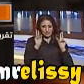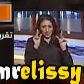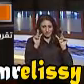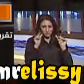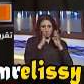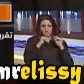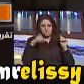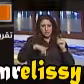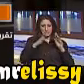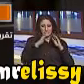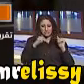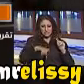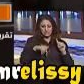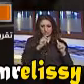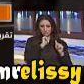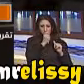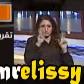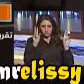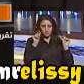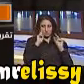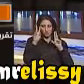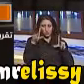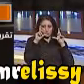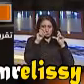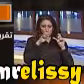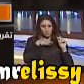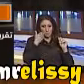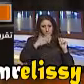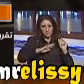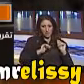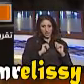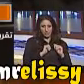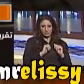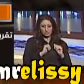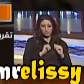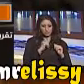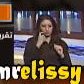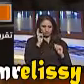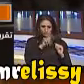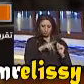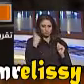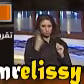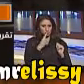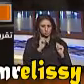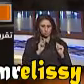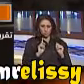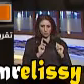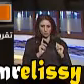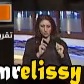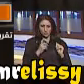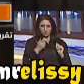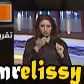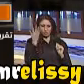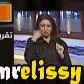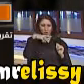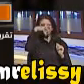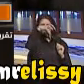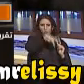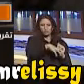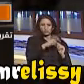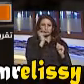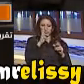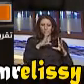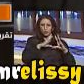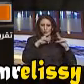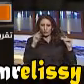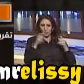تكون غير طبيعيه، لان هم لقوه جثه هامده في منزله بوسط البلد بعد اختفائه من اسبوع